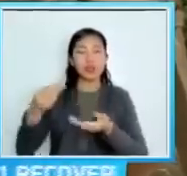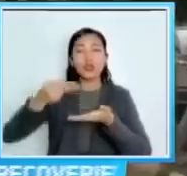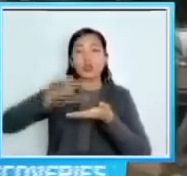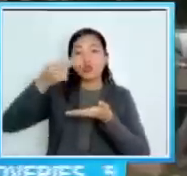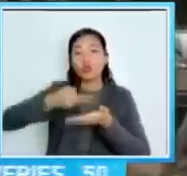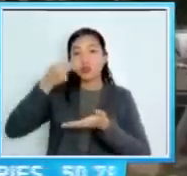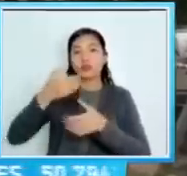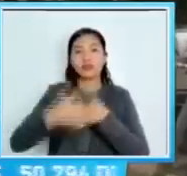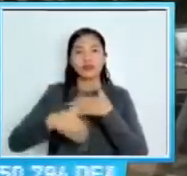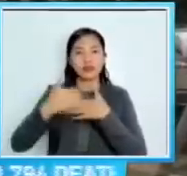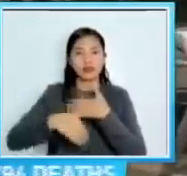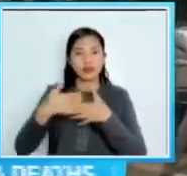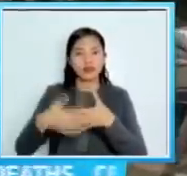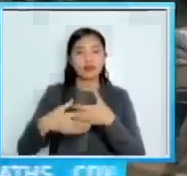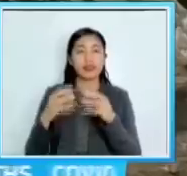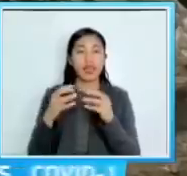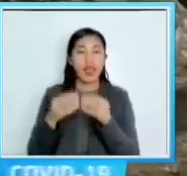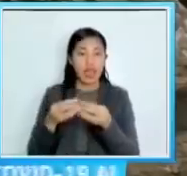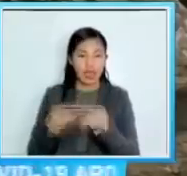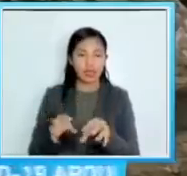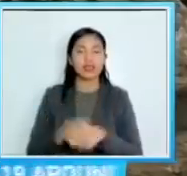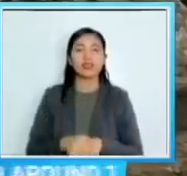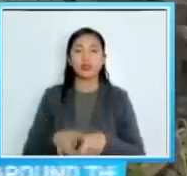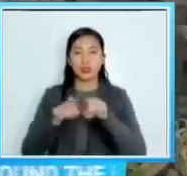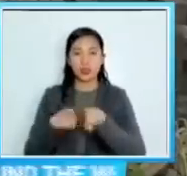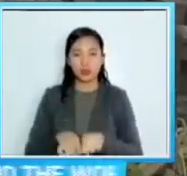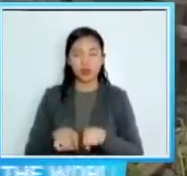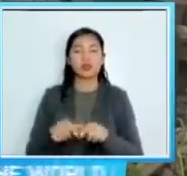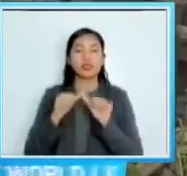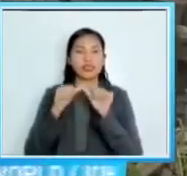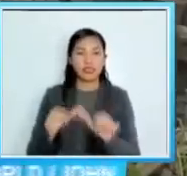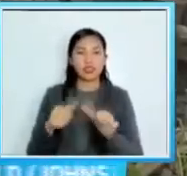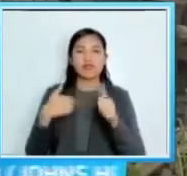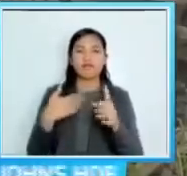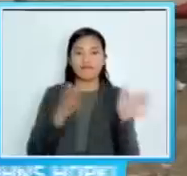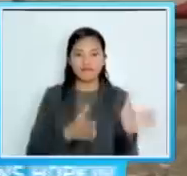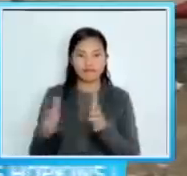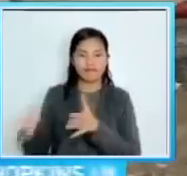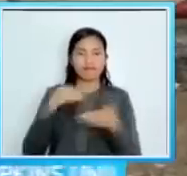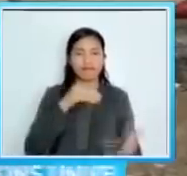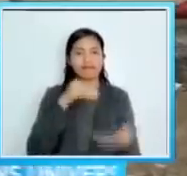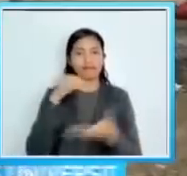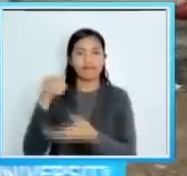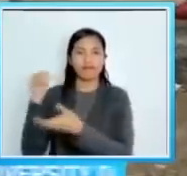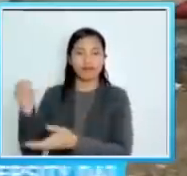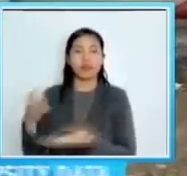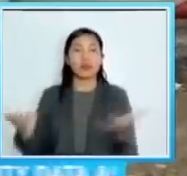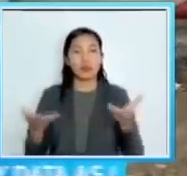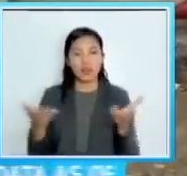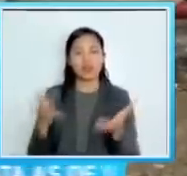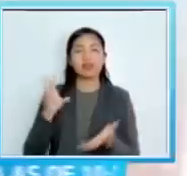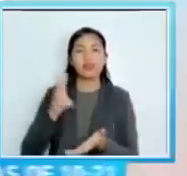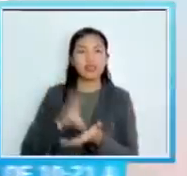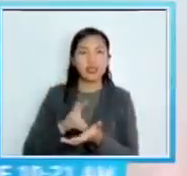at itlog. Patuloy pa rin po ang repacking ng relief goods ng Capuso Foundation sa bayan naman ng Tagbilaran para po sa iba